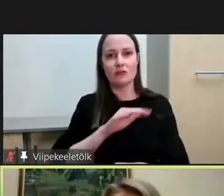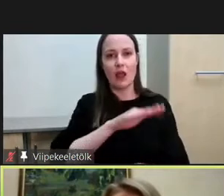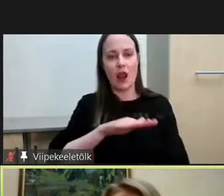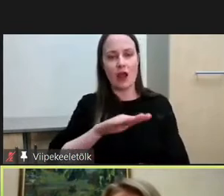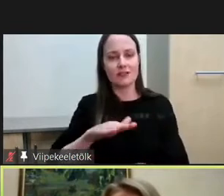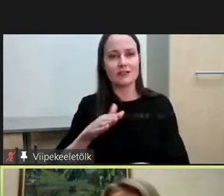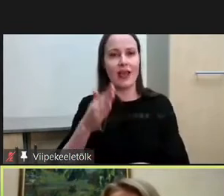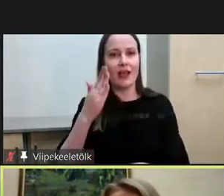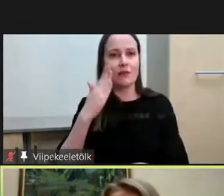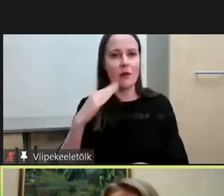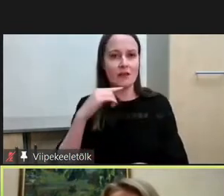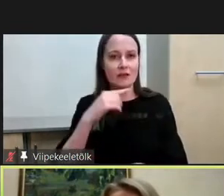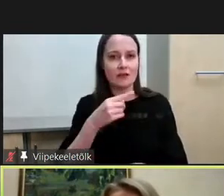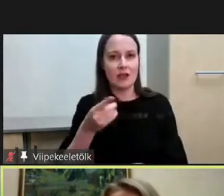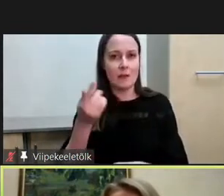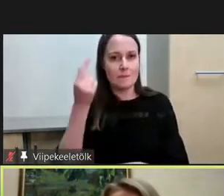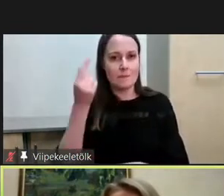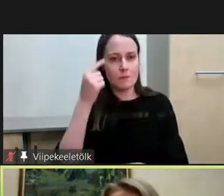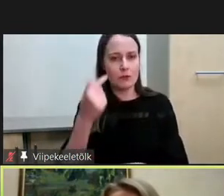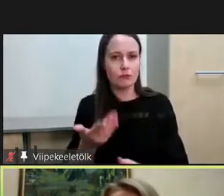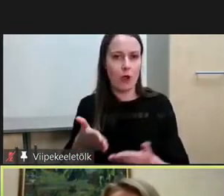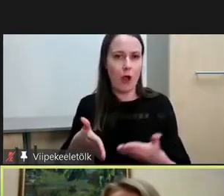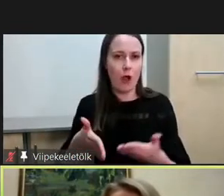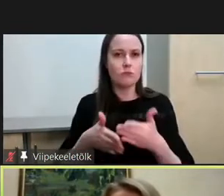noortele suunatud käsiraamatut,